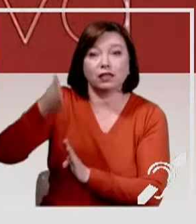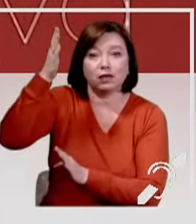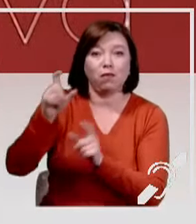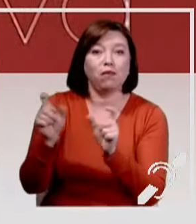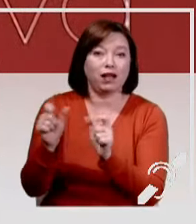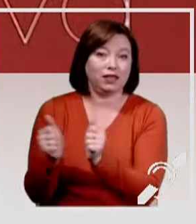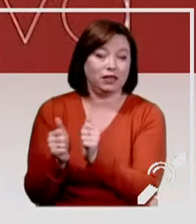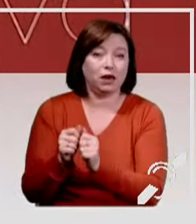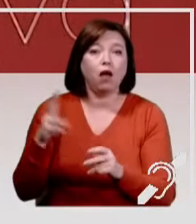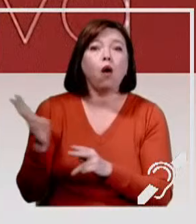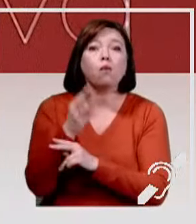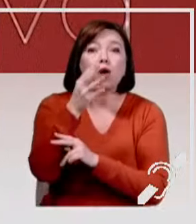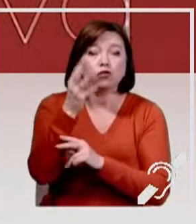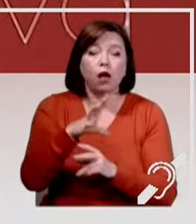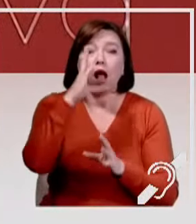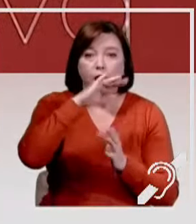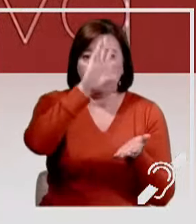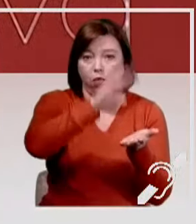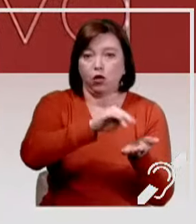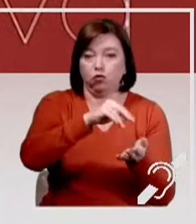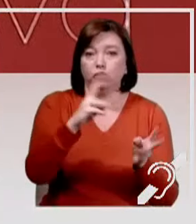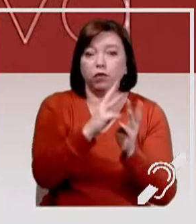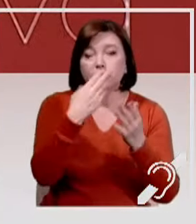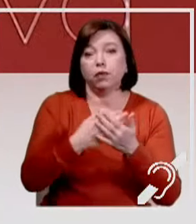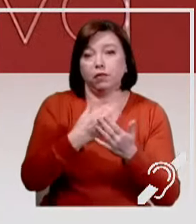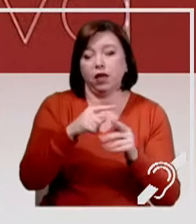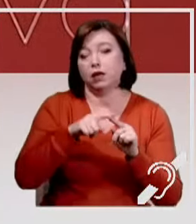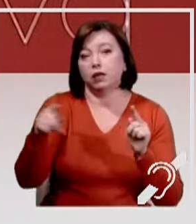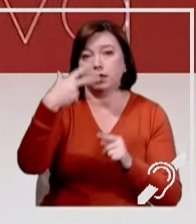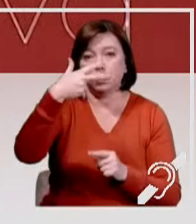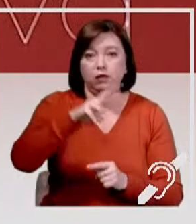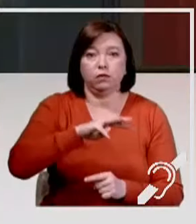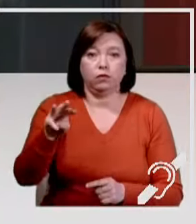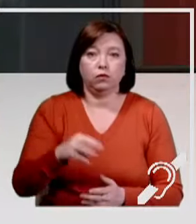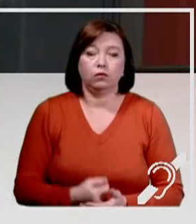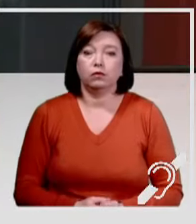magazin. Pompierii au reușit să lichideze focul în aproximativ 30 de minute.